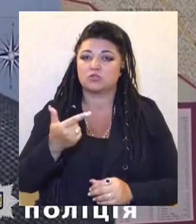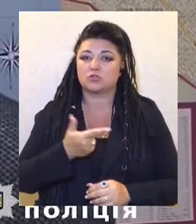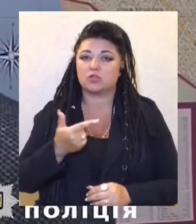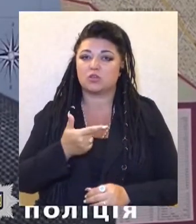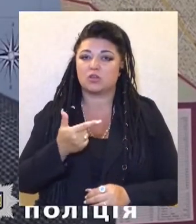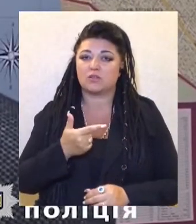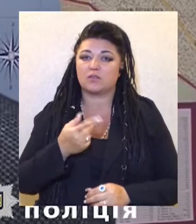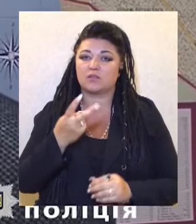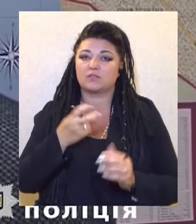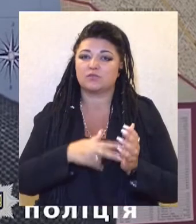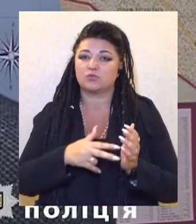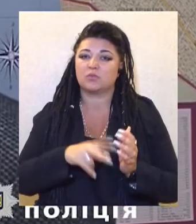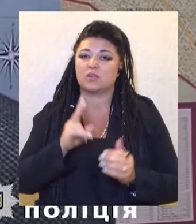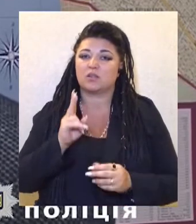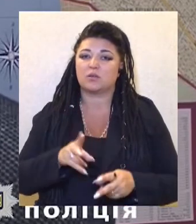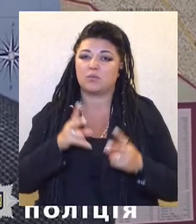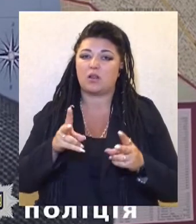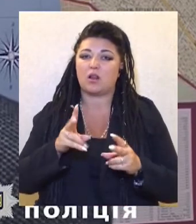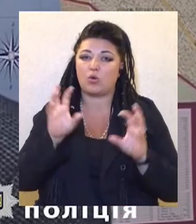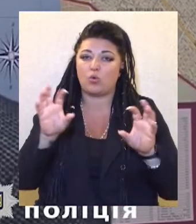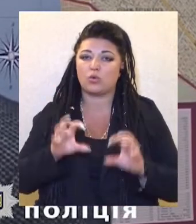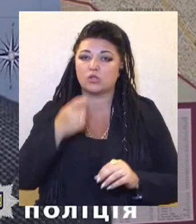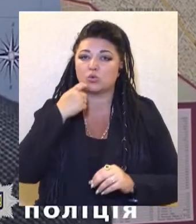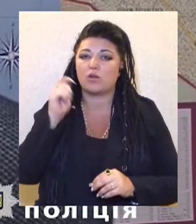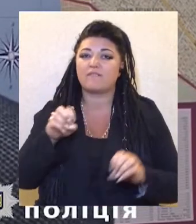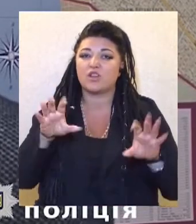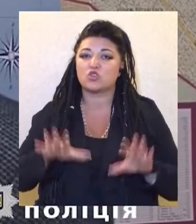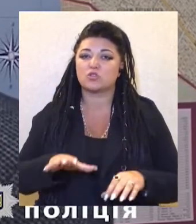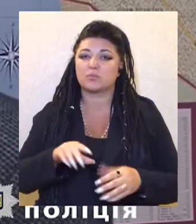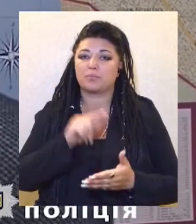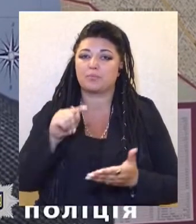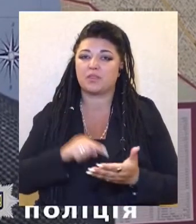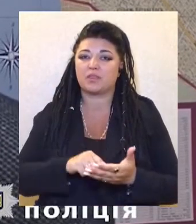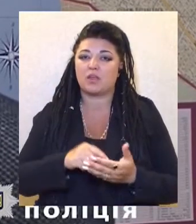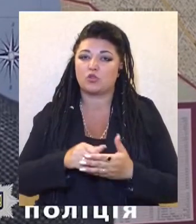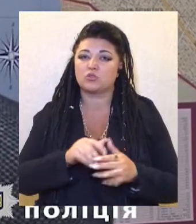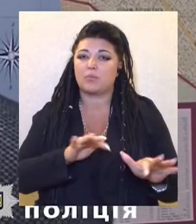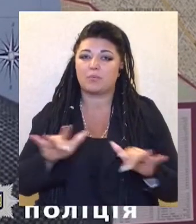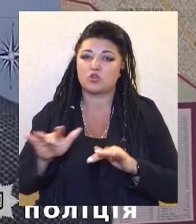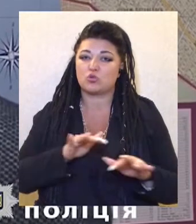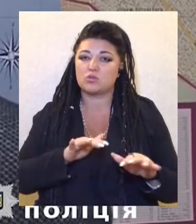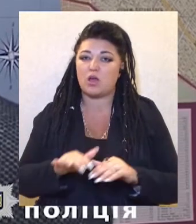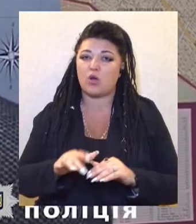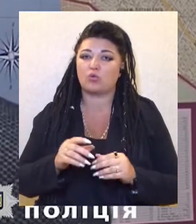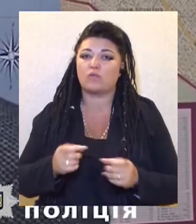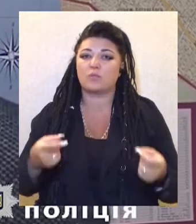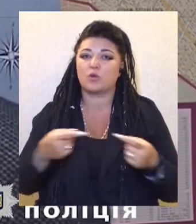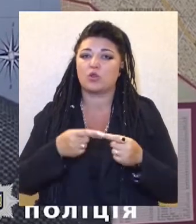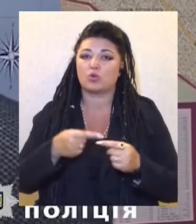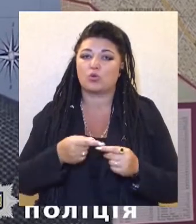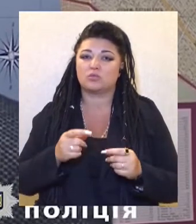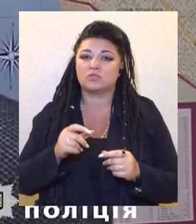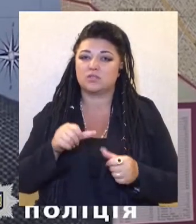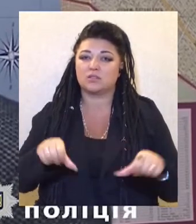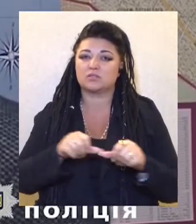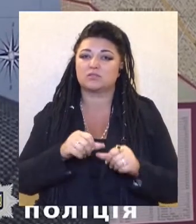208 Кримінально-процесуального кодексу України. Вирішується питання про обрання їм запобіжного заходу. Відповідно до санкцій частини 4 статті